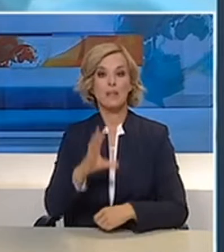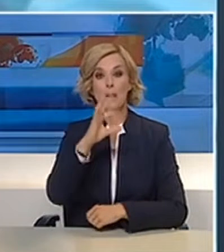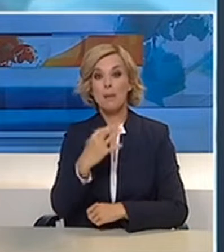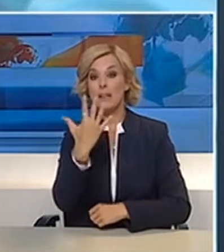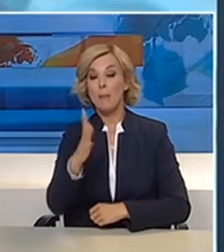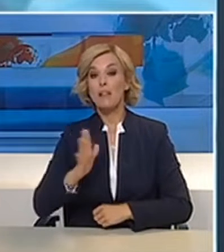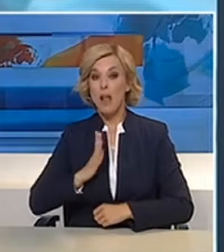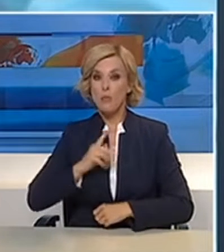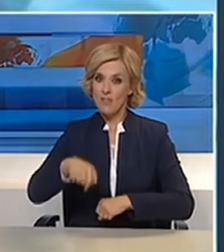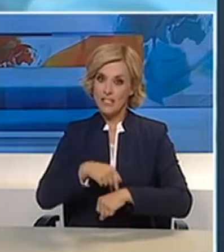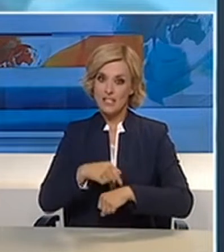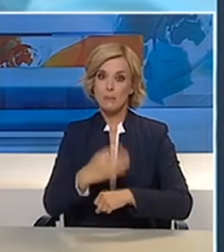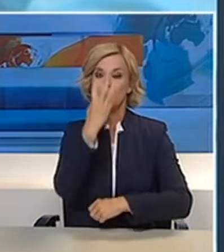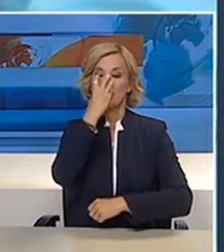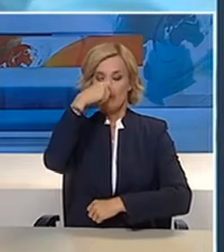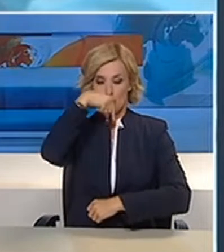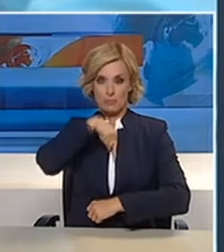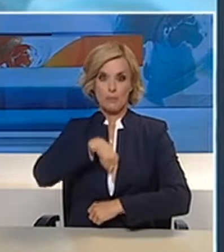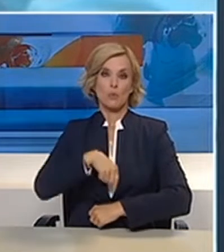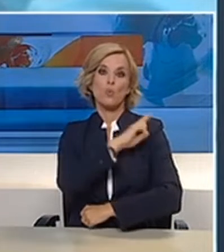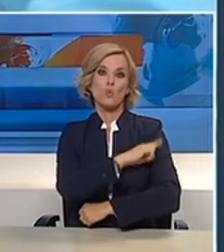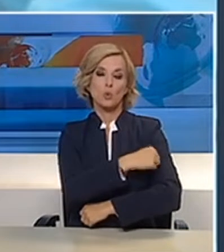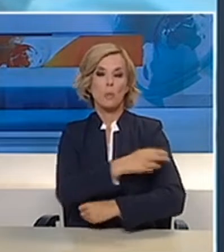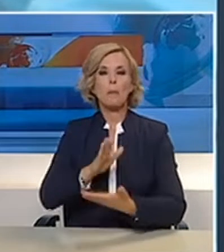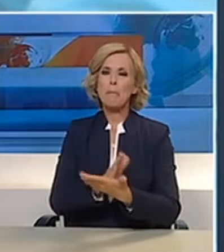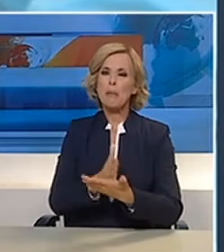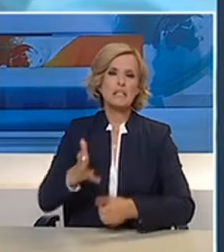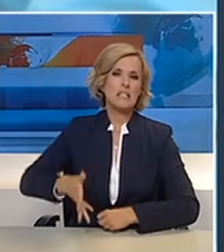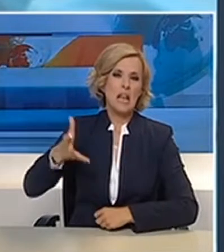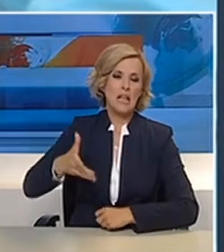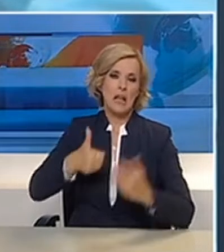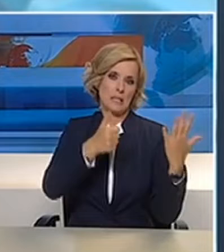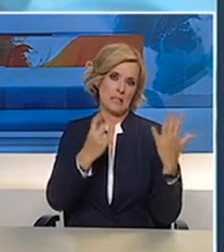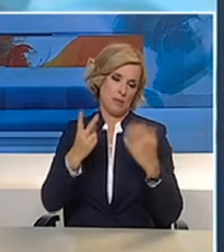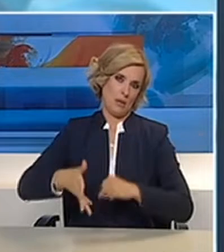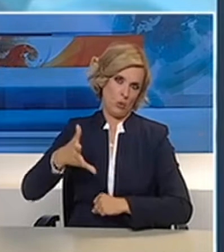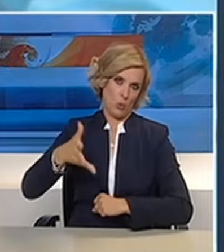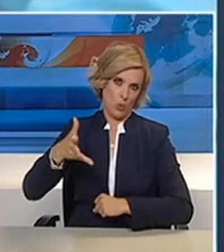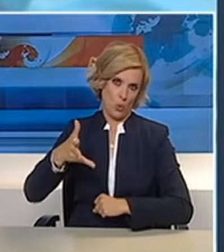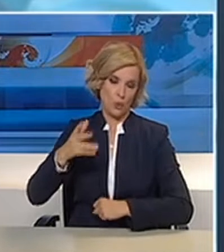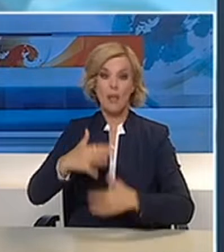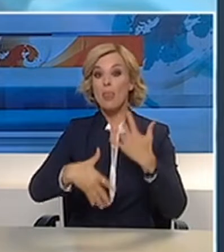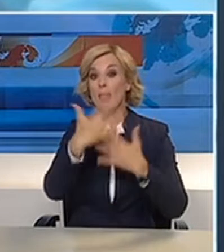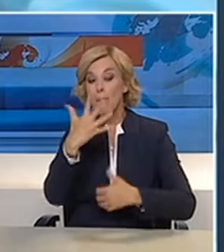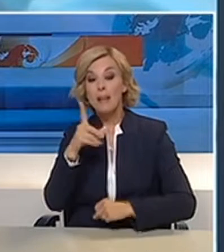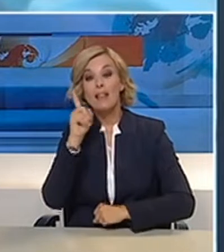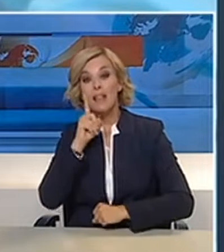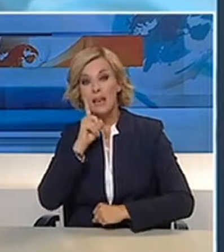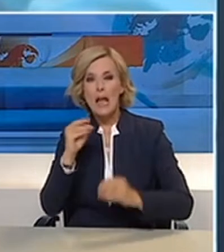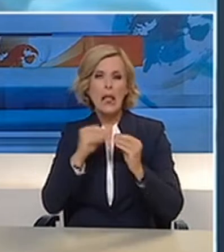55 συμπολίτες μας νοσηλεύονται διασωληνωμένοι. Η διάμεση ηλικία τους είναι 67 ετών, 15 είναι γυναίκες,